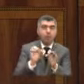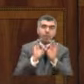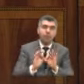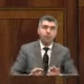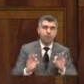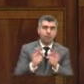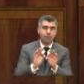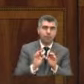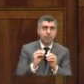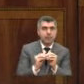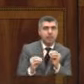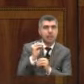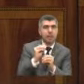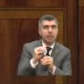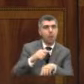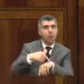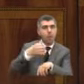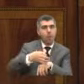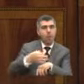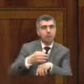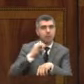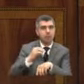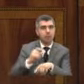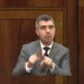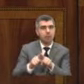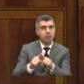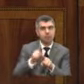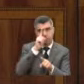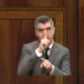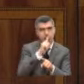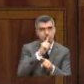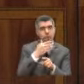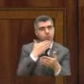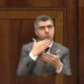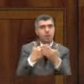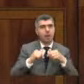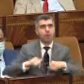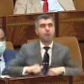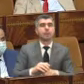تفهموهم وزيدوا لهم شي شويه في الوقت حتى توسع وتفرج الامور. شكرا سيد الوزير.